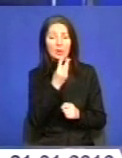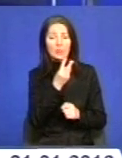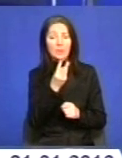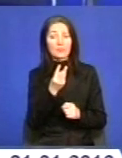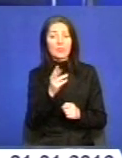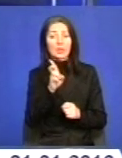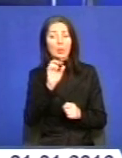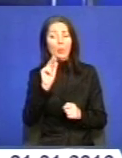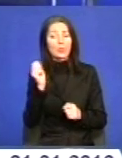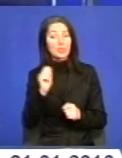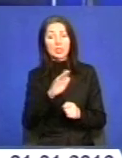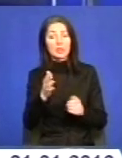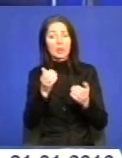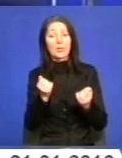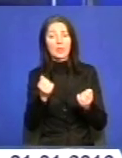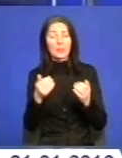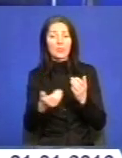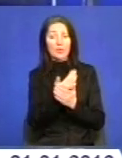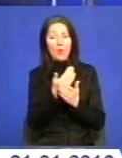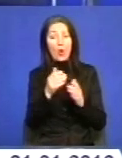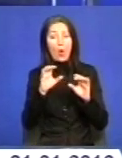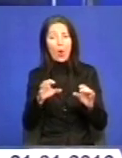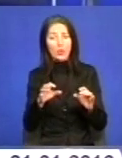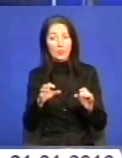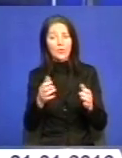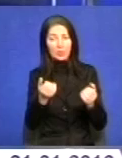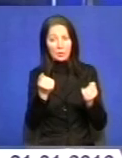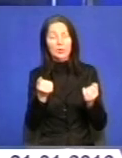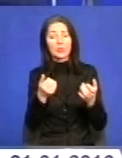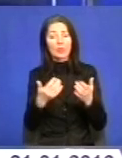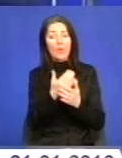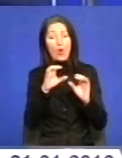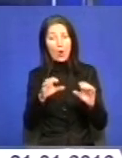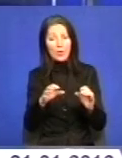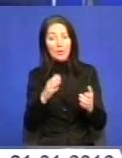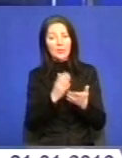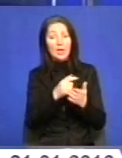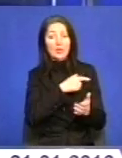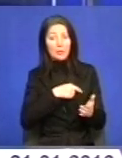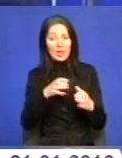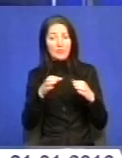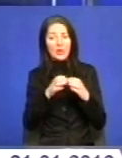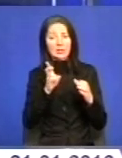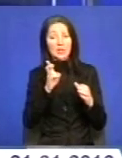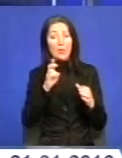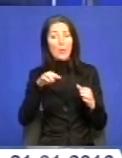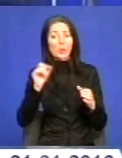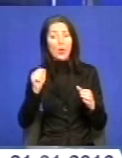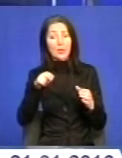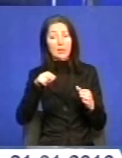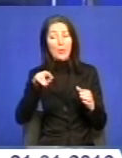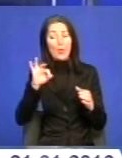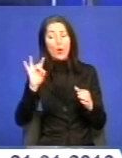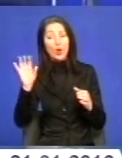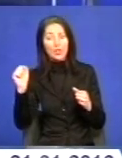Бучачина отримала нового голову районної державної адміністрації. Ним став депутат від фракції «Блоку Петра Порошенка» Віталій Бебих.